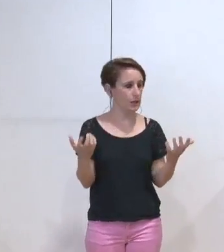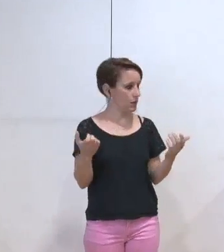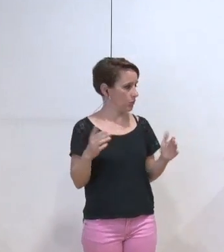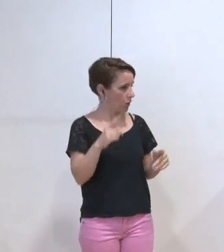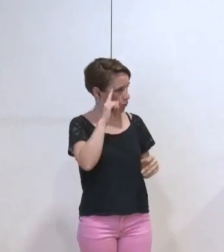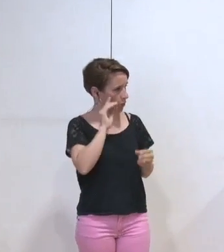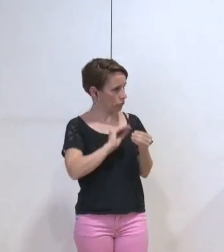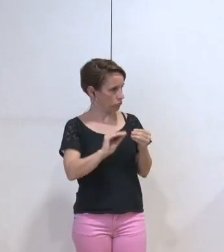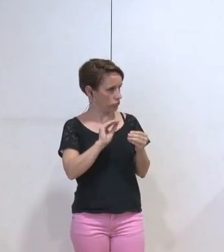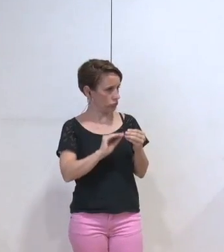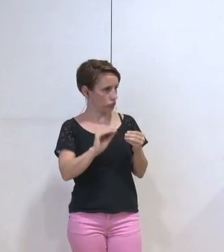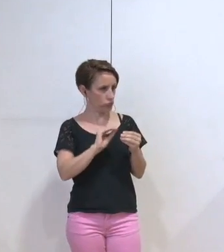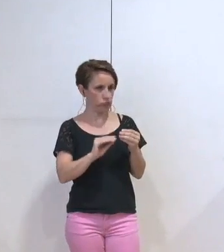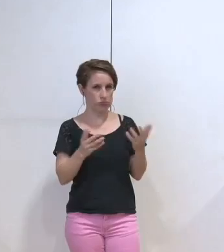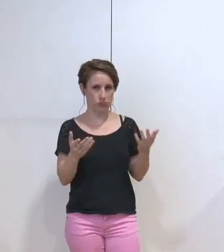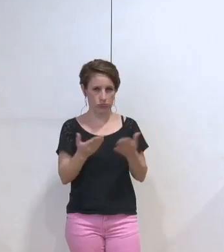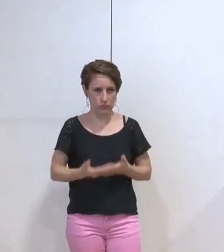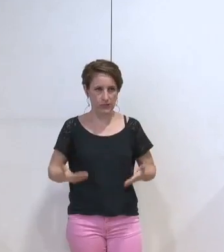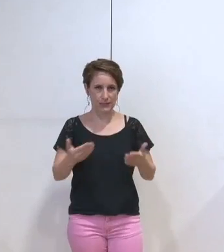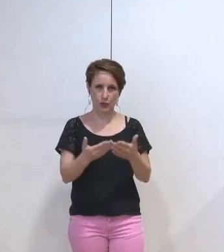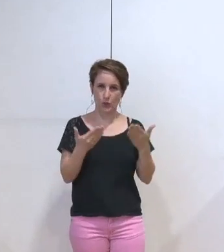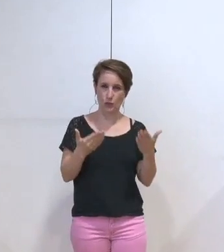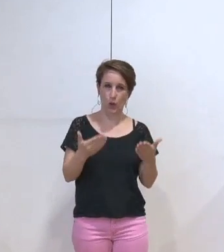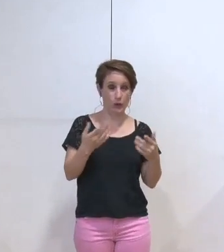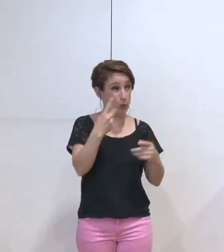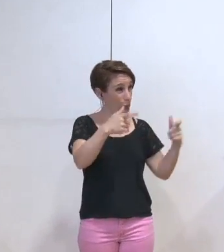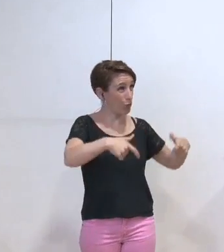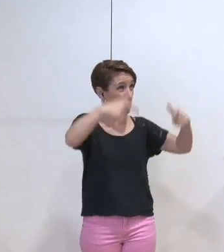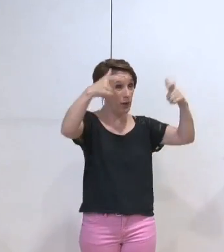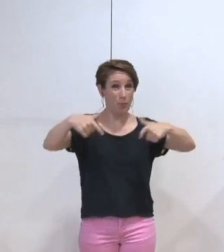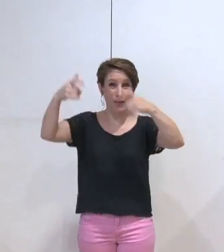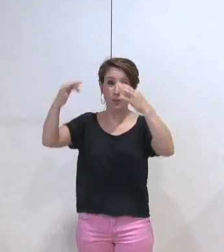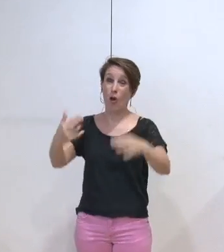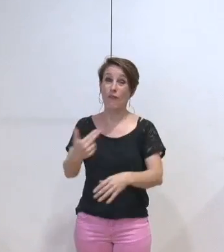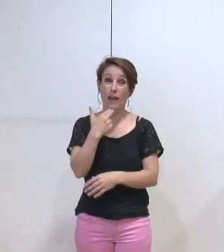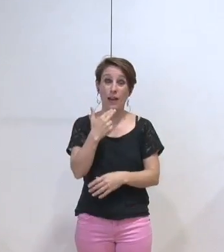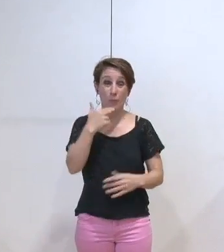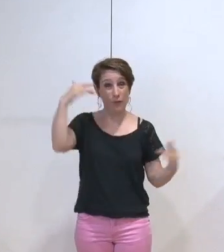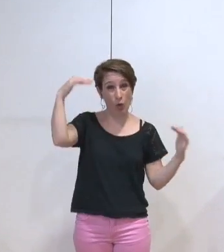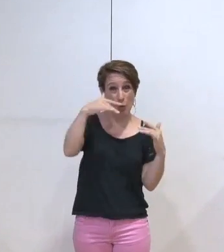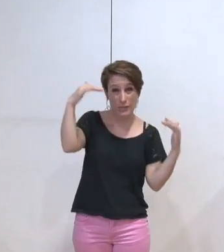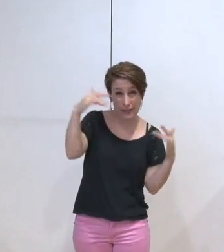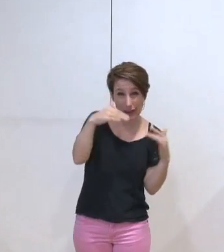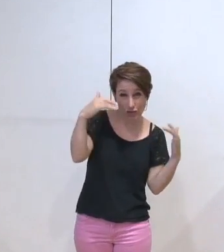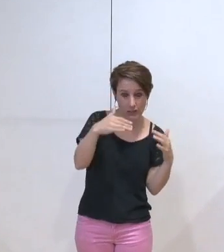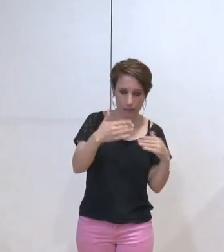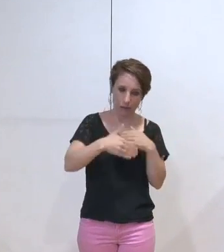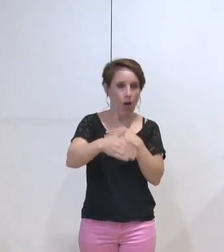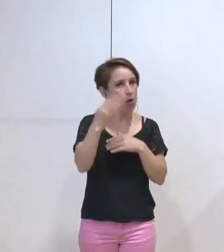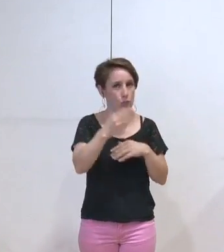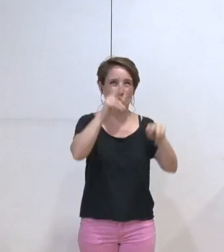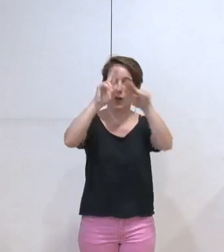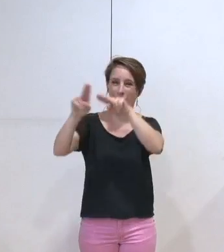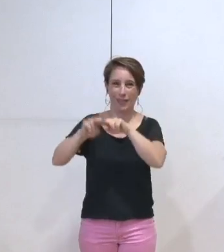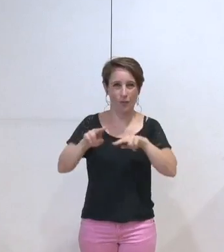demandé pour apprécier la situation actuelle des bâtiments en terme de performance énergétique et pour décrire les travaux à réaliser